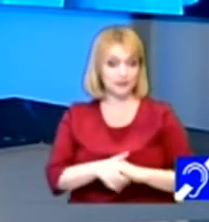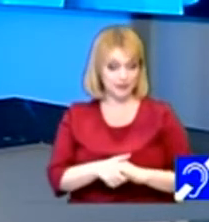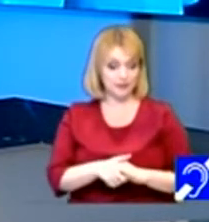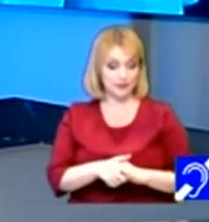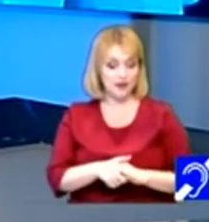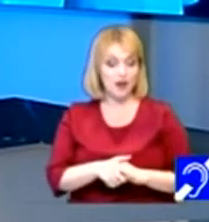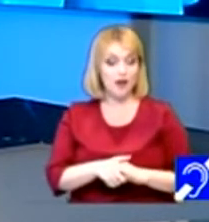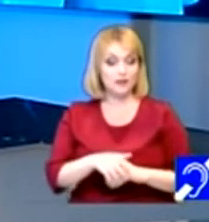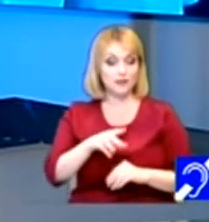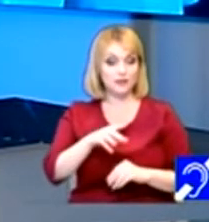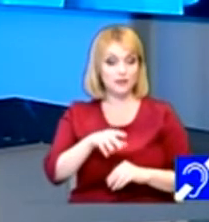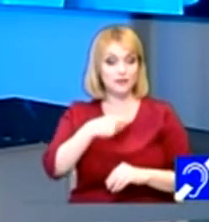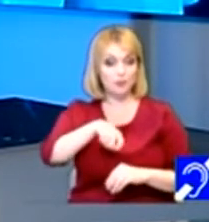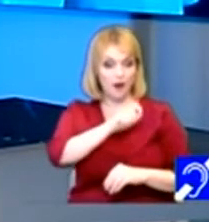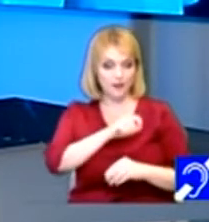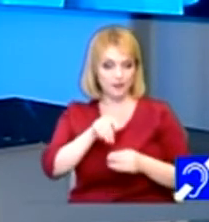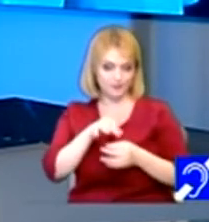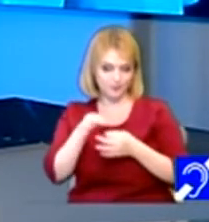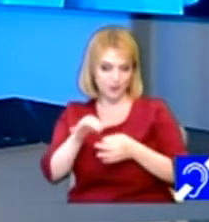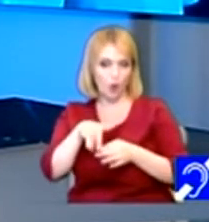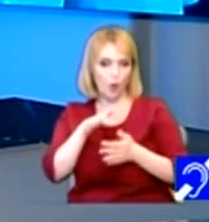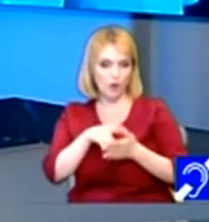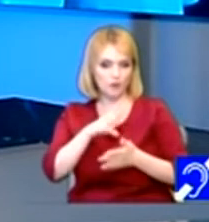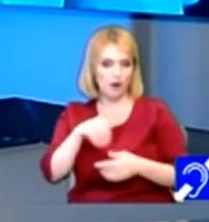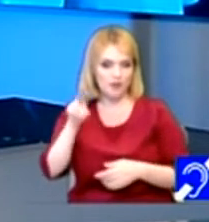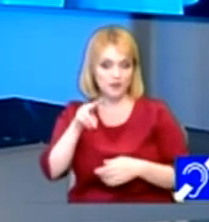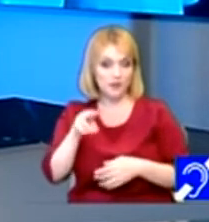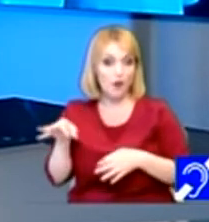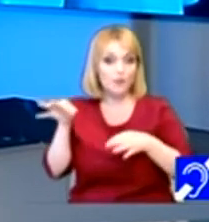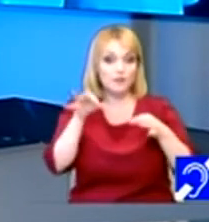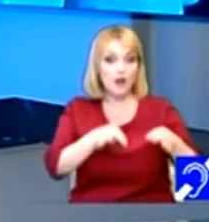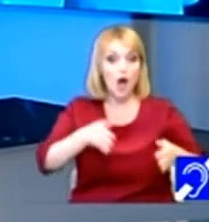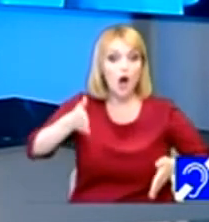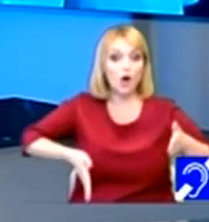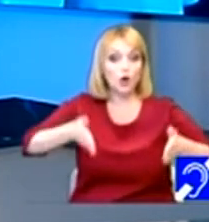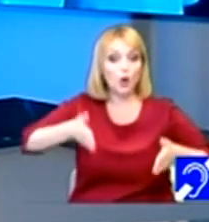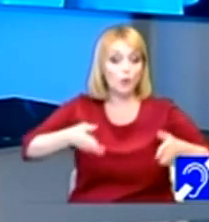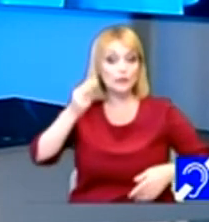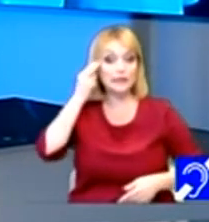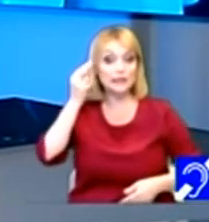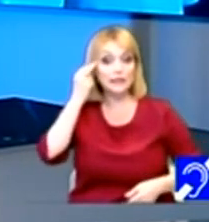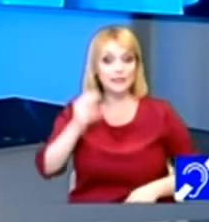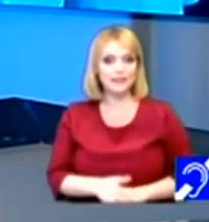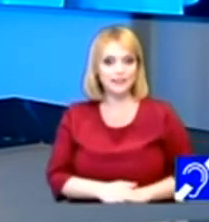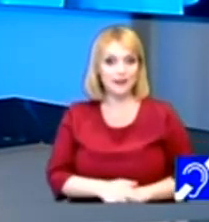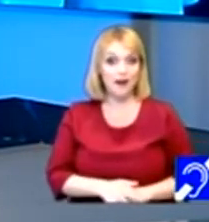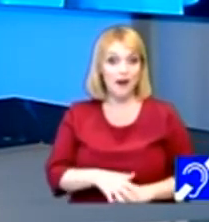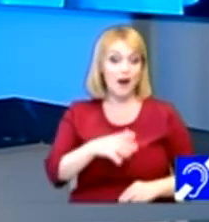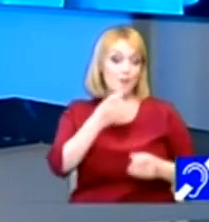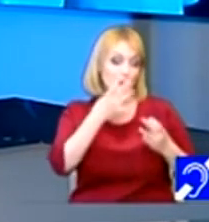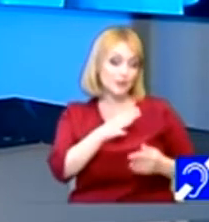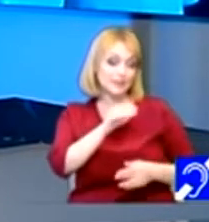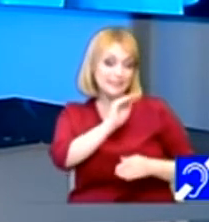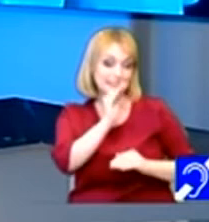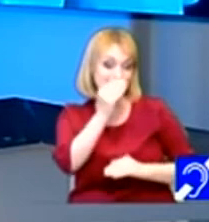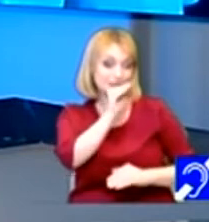China. Este de ajuns ca cei mici să-l privească în ochi, să-l salute sau să-l atingă și în doar câteva secunde roboțelul identifică problemele de